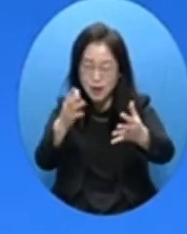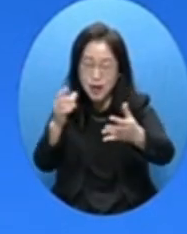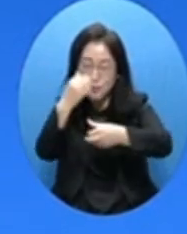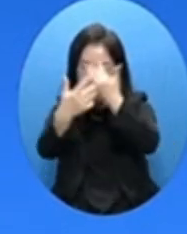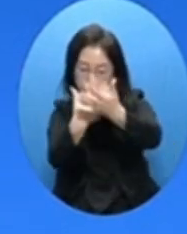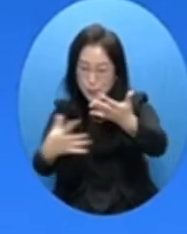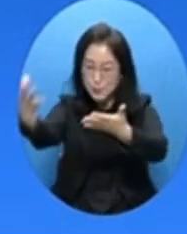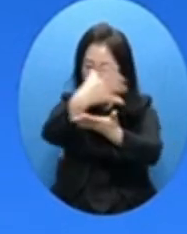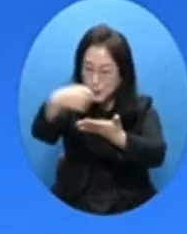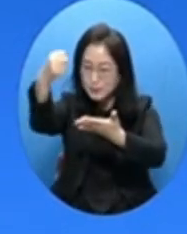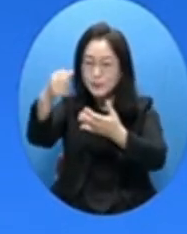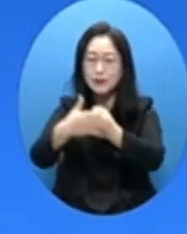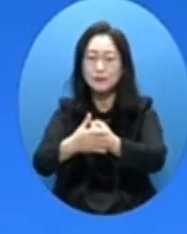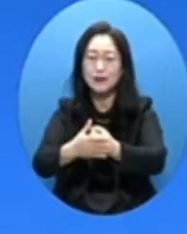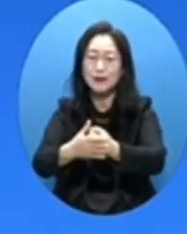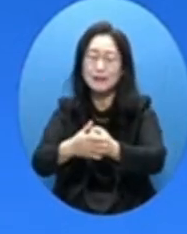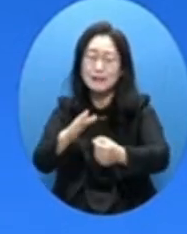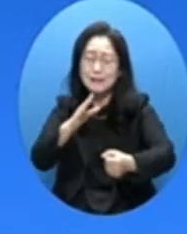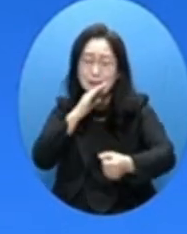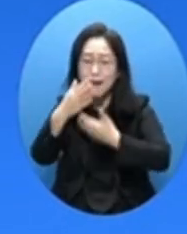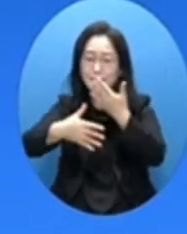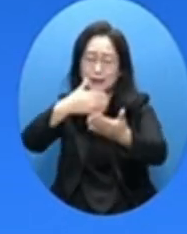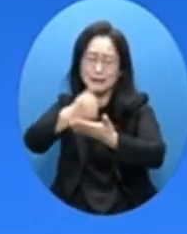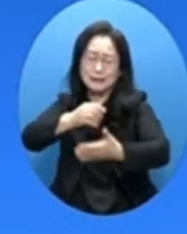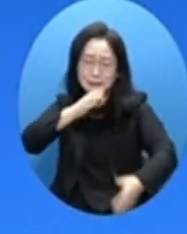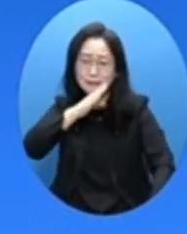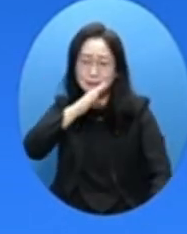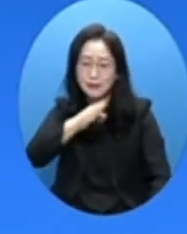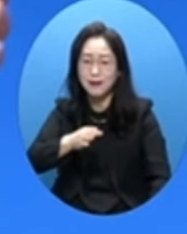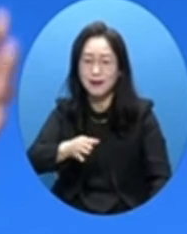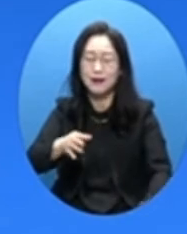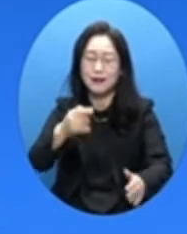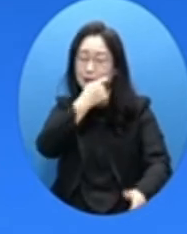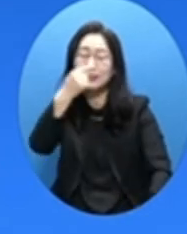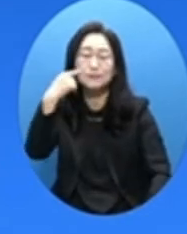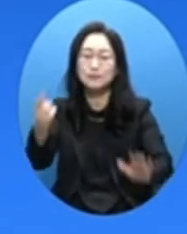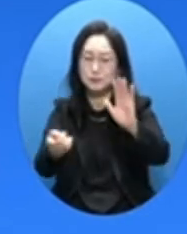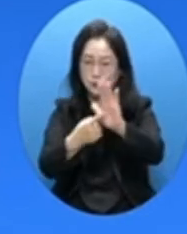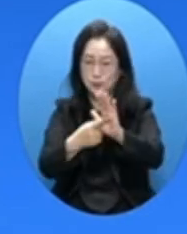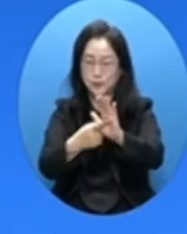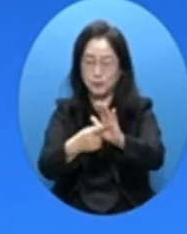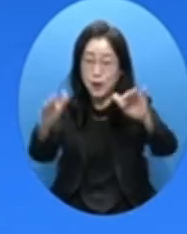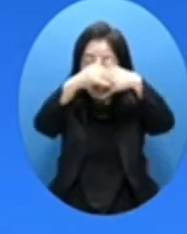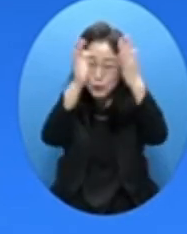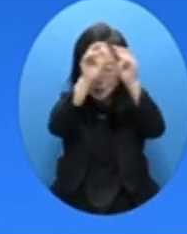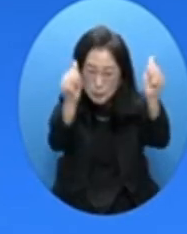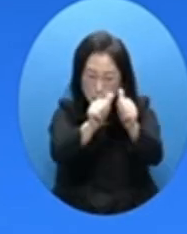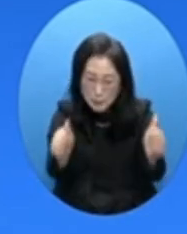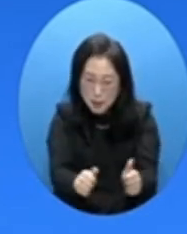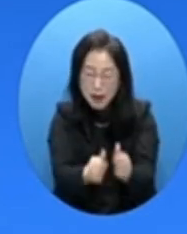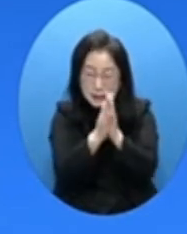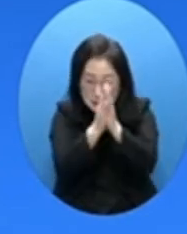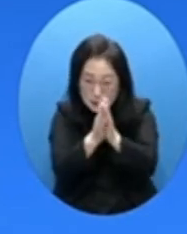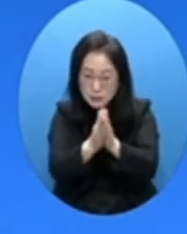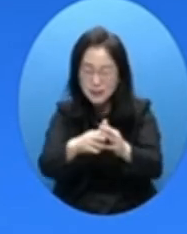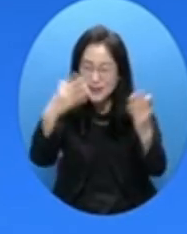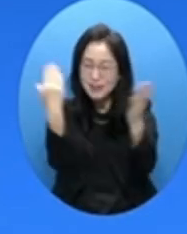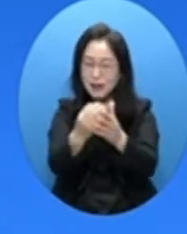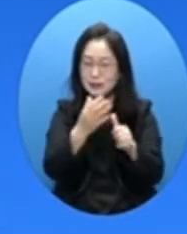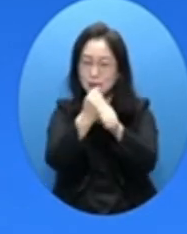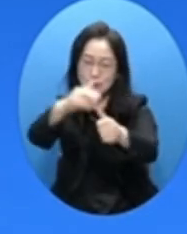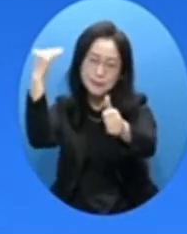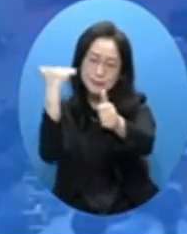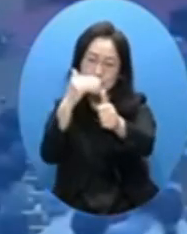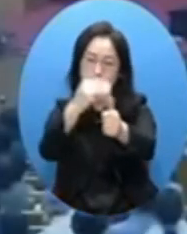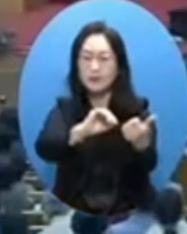그 결과 하나님이 참 신임을 증명하게 되었고 모든 반 선지자는 거 끌려 내려가 다 죽임을